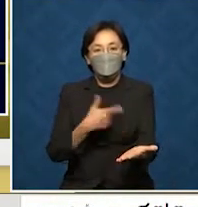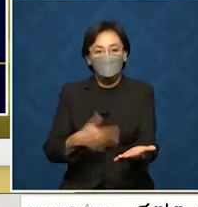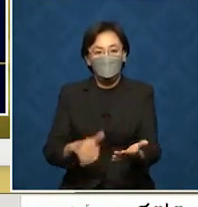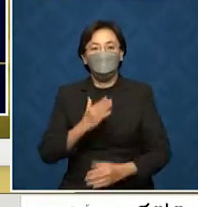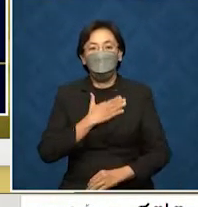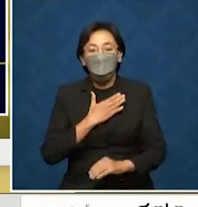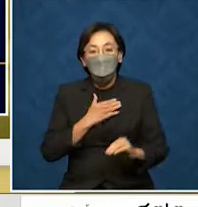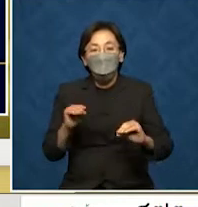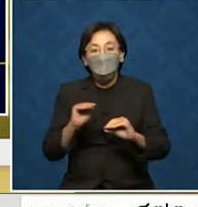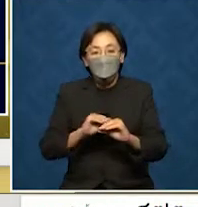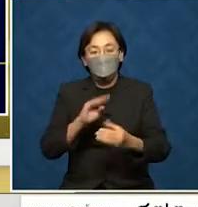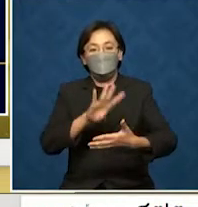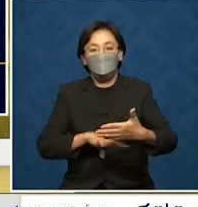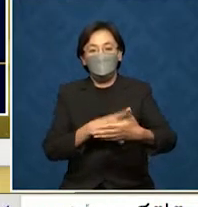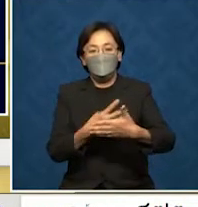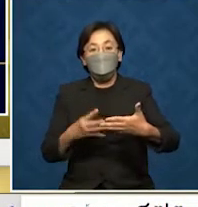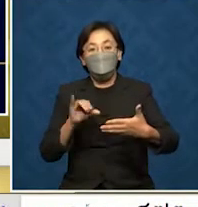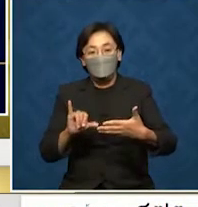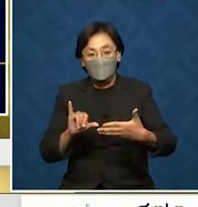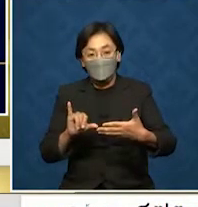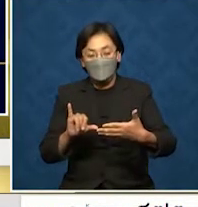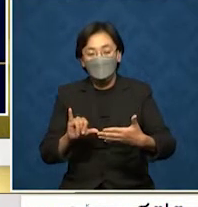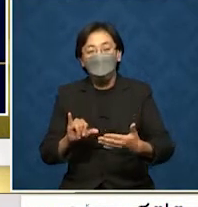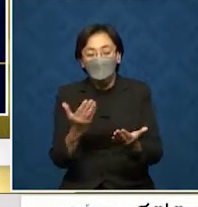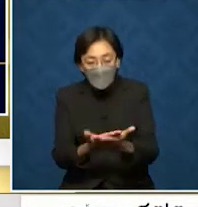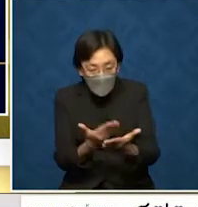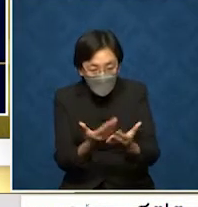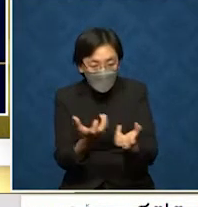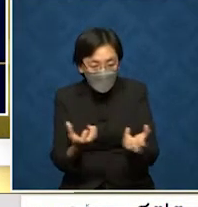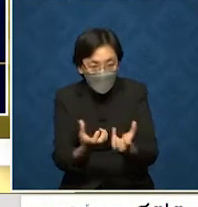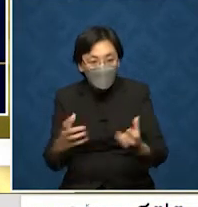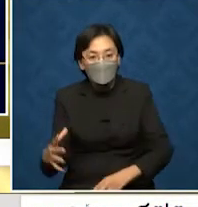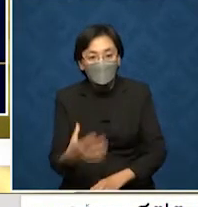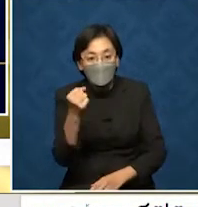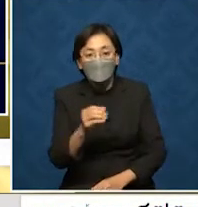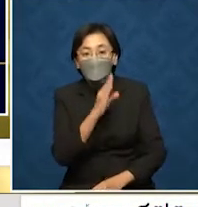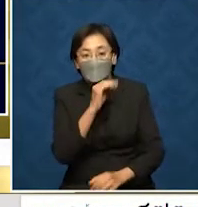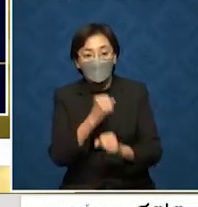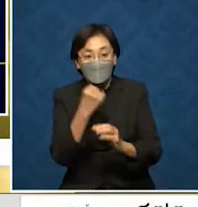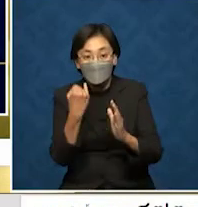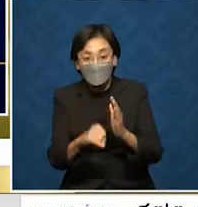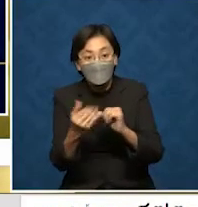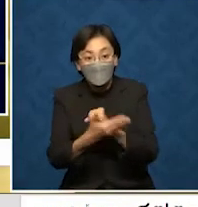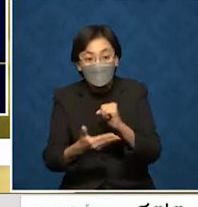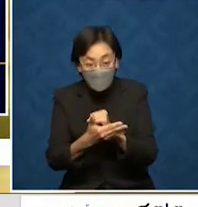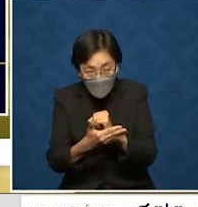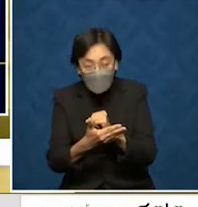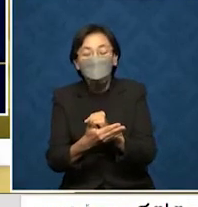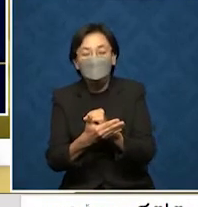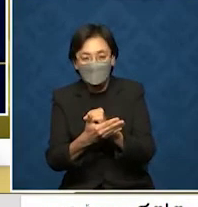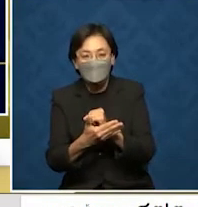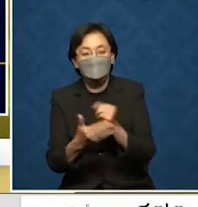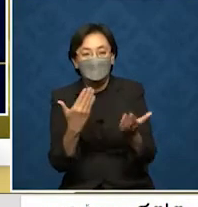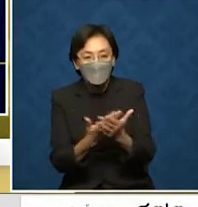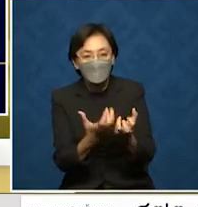พิ่มยุทธศาสตร์ของการยึดทรัพย์สินคดียาเสพติดและผมมั่นใจว่าในการด